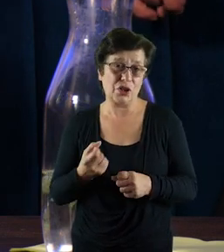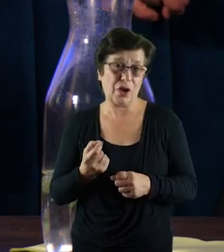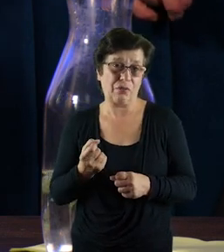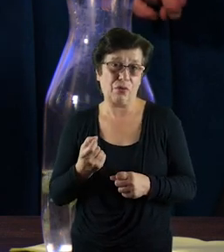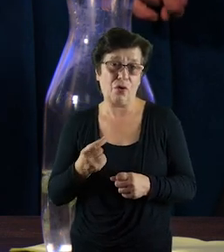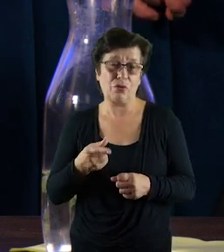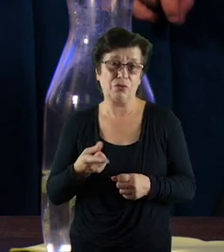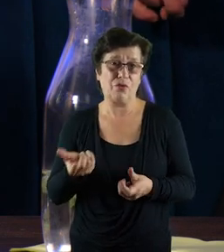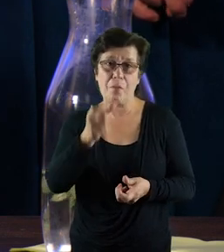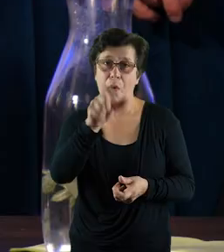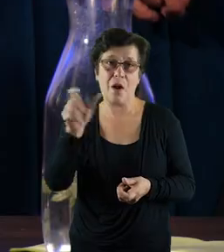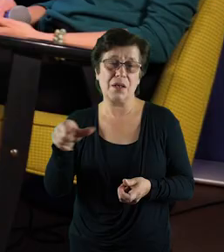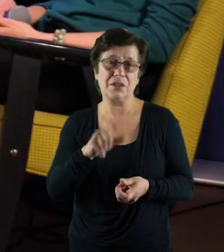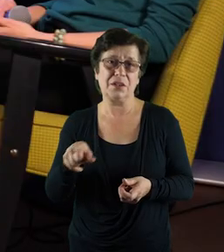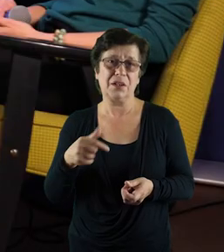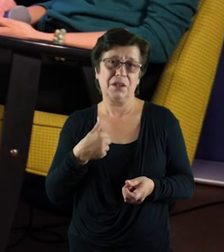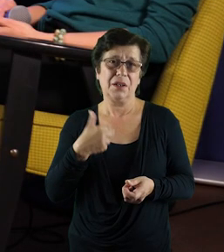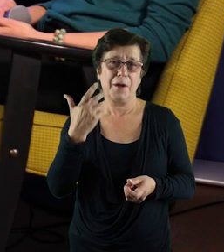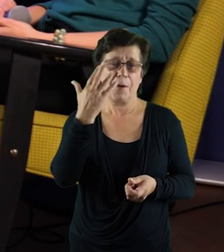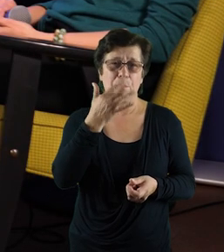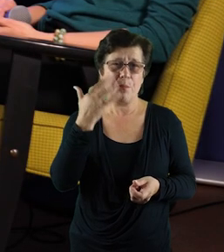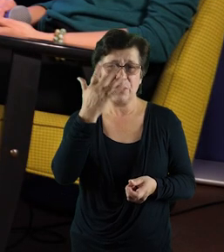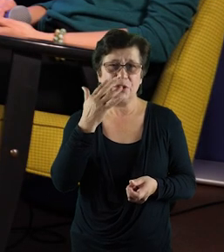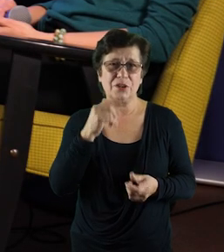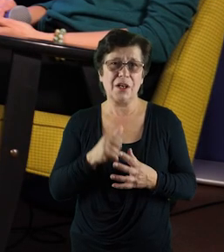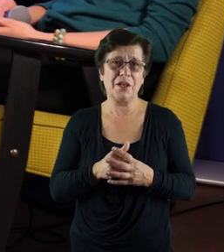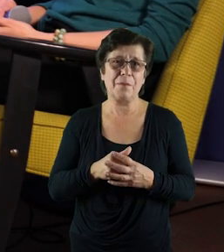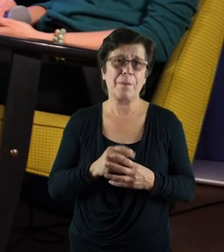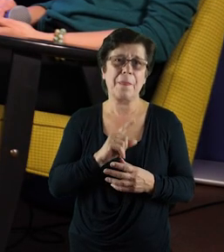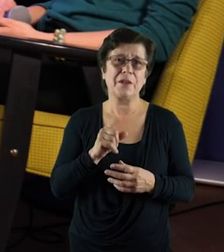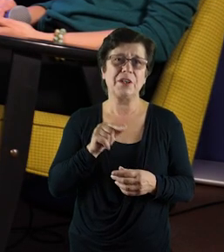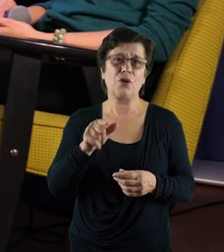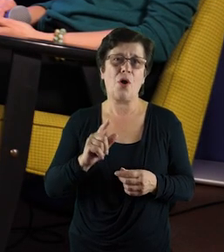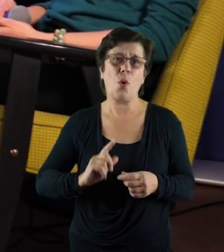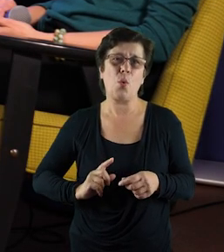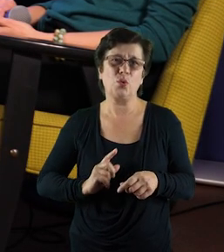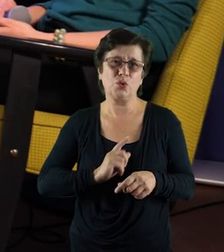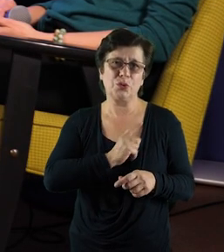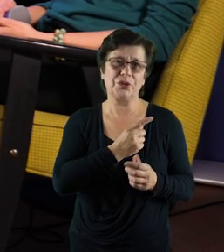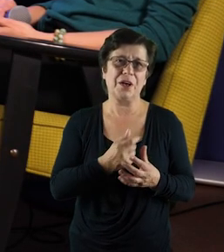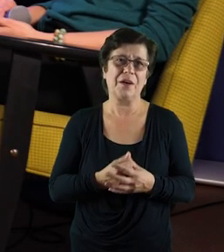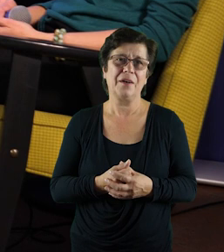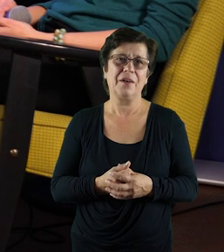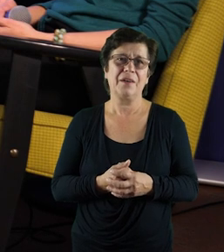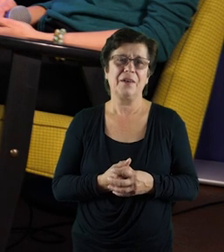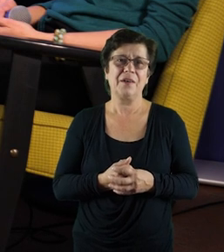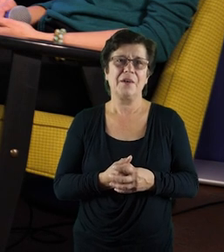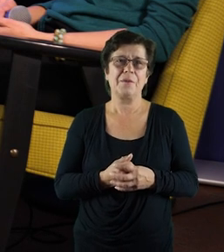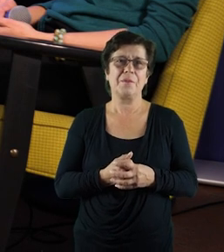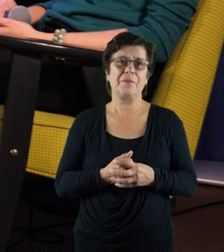w poezji. I mam wrażenie, że po prostu ta jego megalomania, nie bójmy się użyć tego słowa, co jest zresztą megalomania,